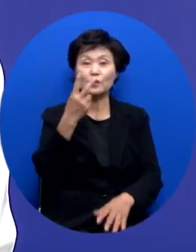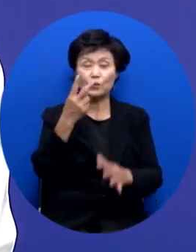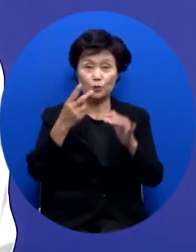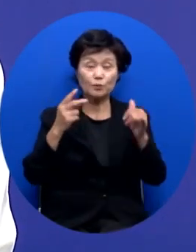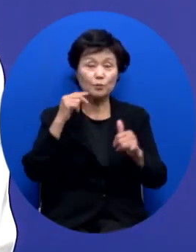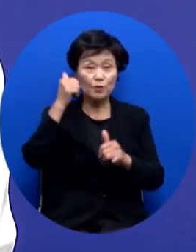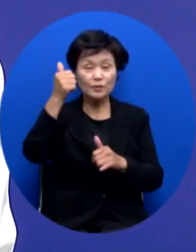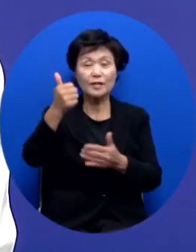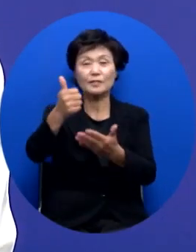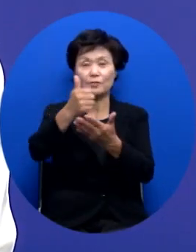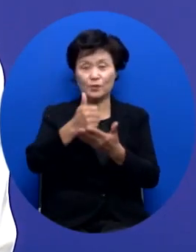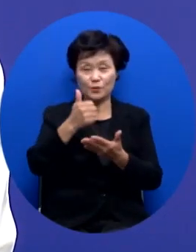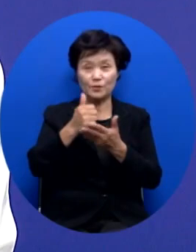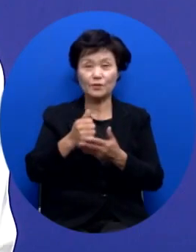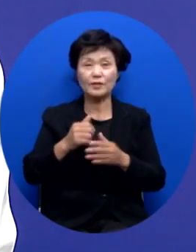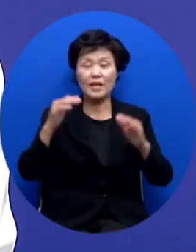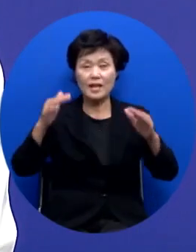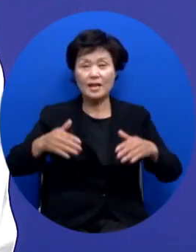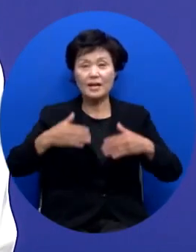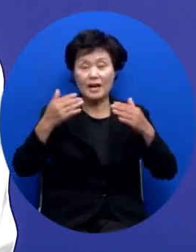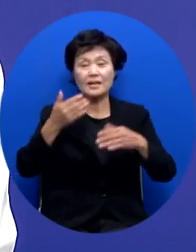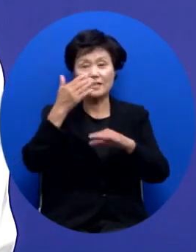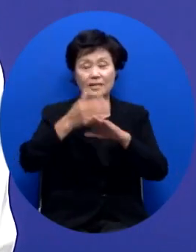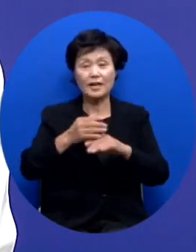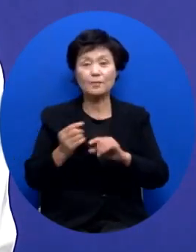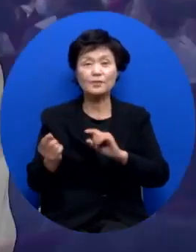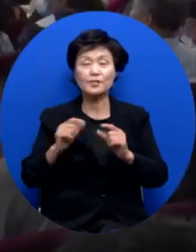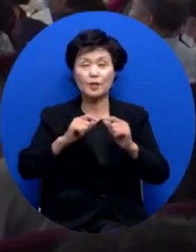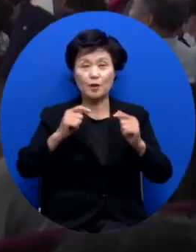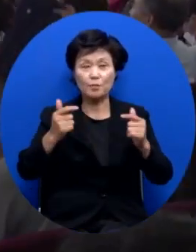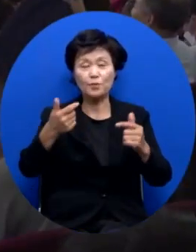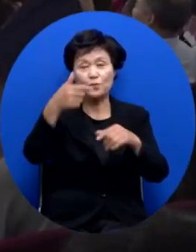5주년을 기념하는 가을 감사 부흥성회를 개최했습니다.